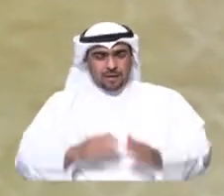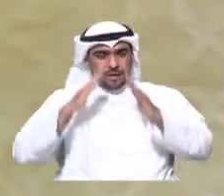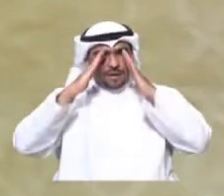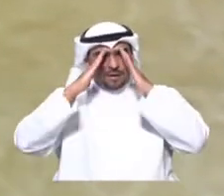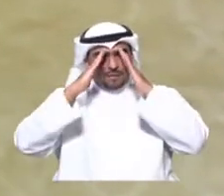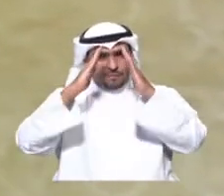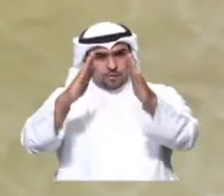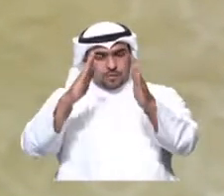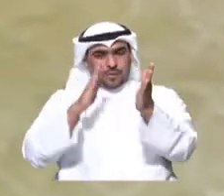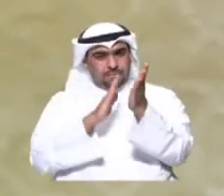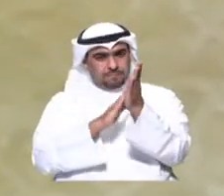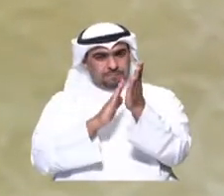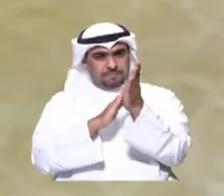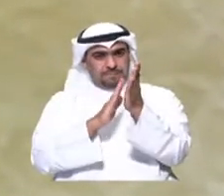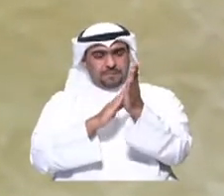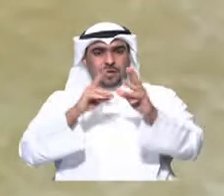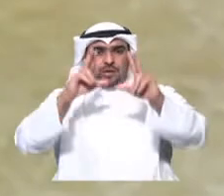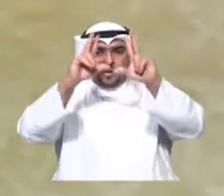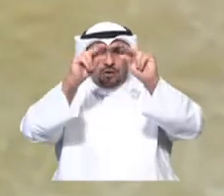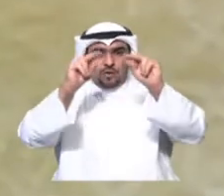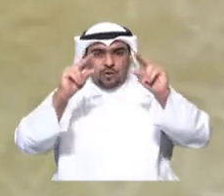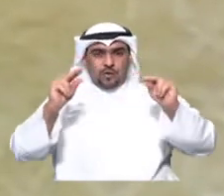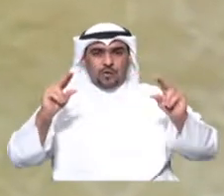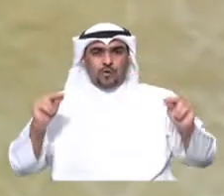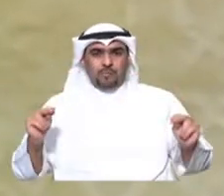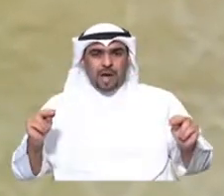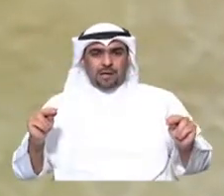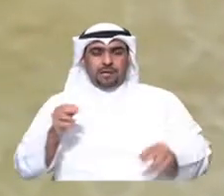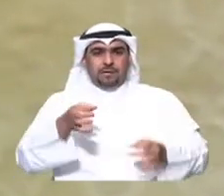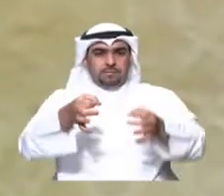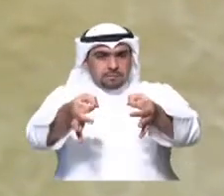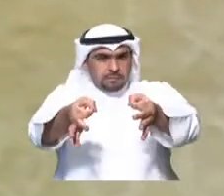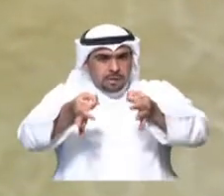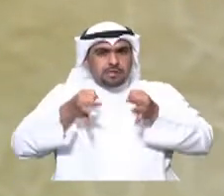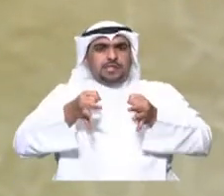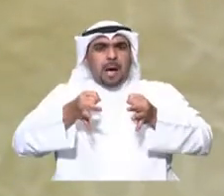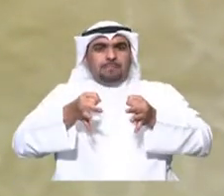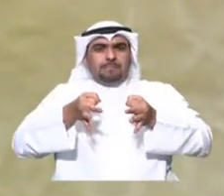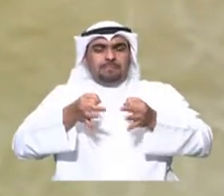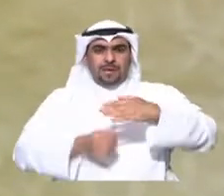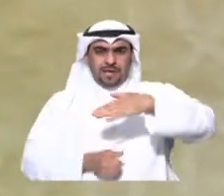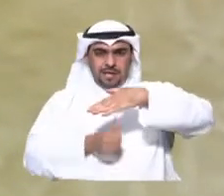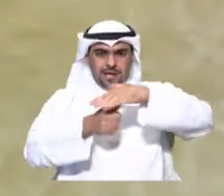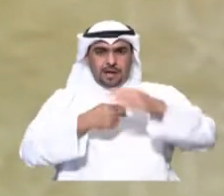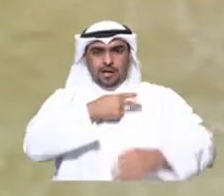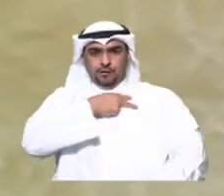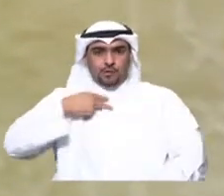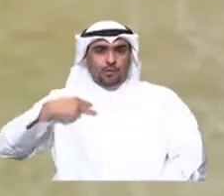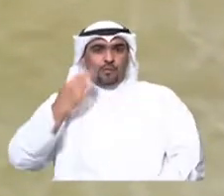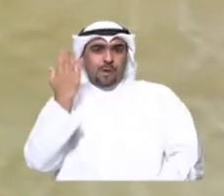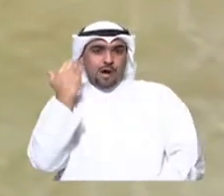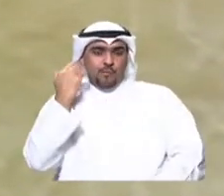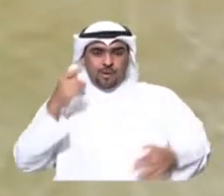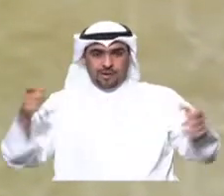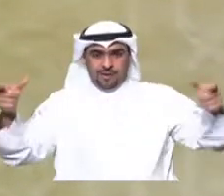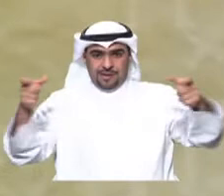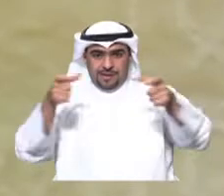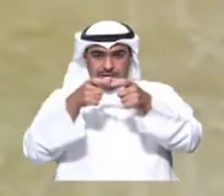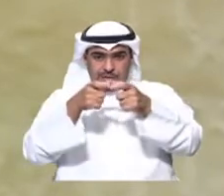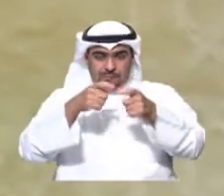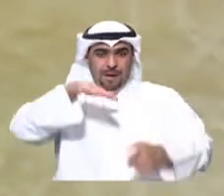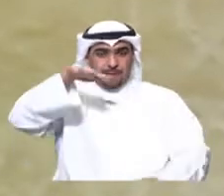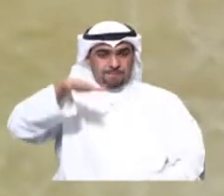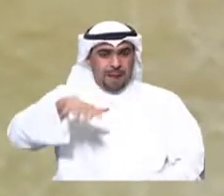بالالتزام الذي يعني أدلاه دولة رئيس الوزراء نجيب ميقاتي بالنسبة